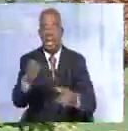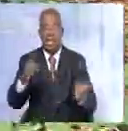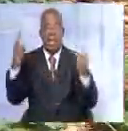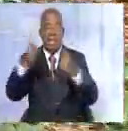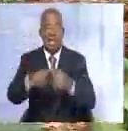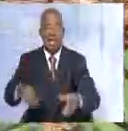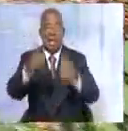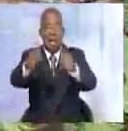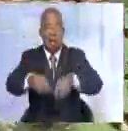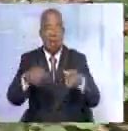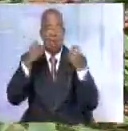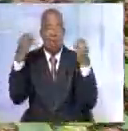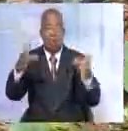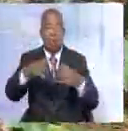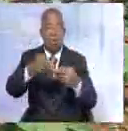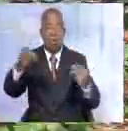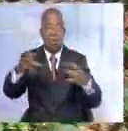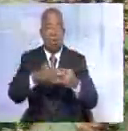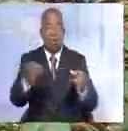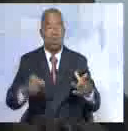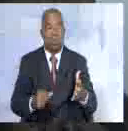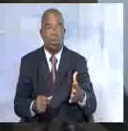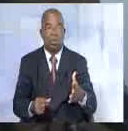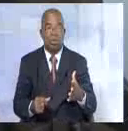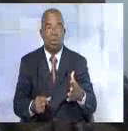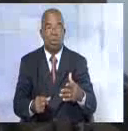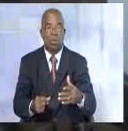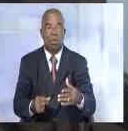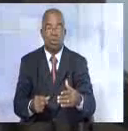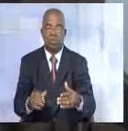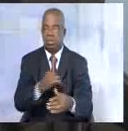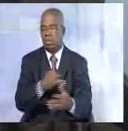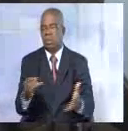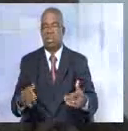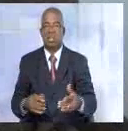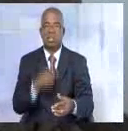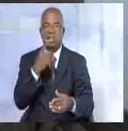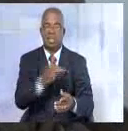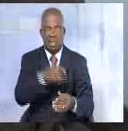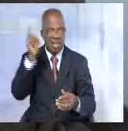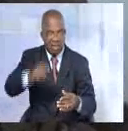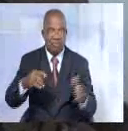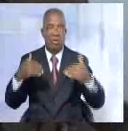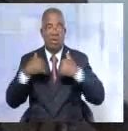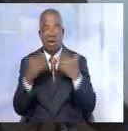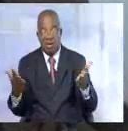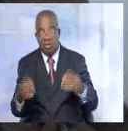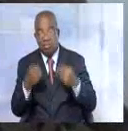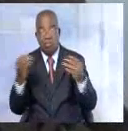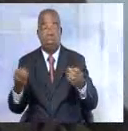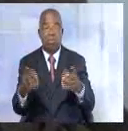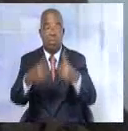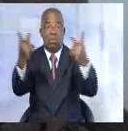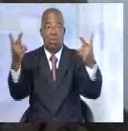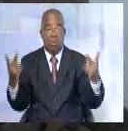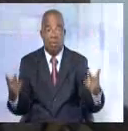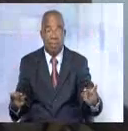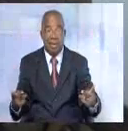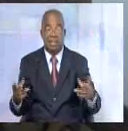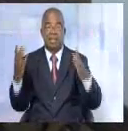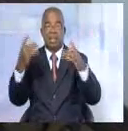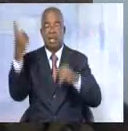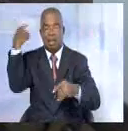du coton. Je voudrais bien compter sur vous et qu'on puisse avoir réellement les surfaces, les chiffres approximatifs